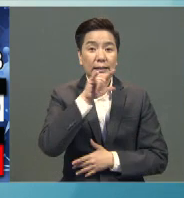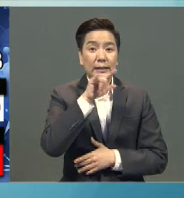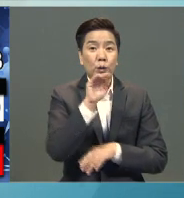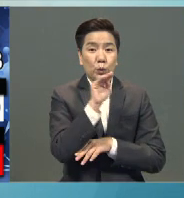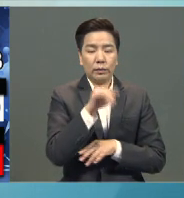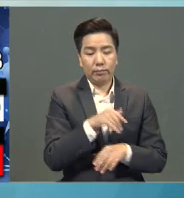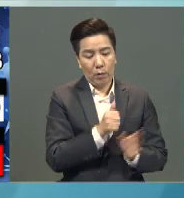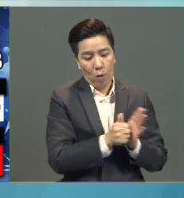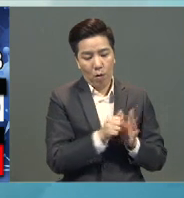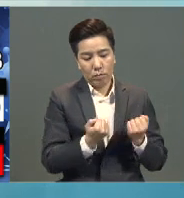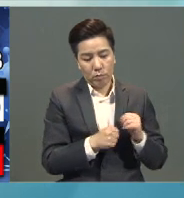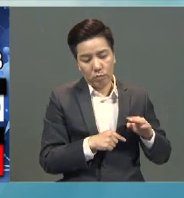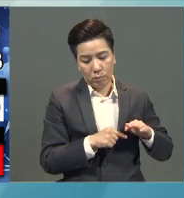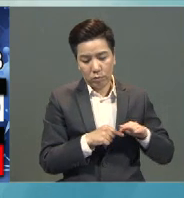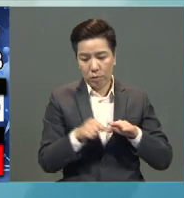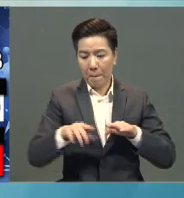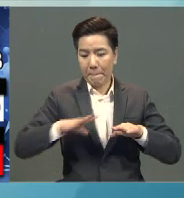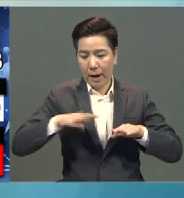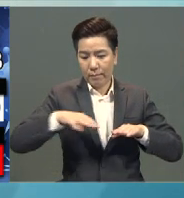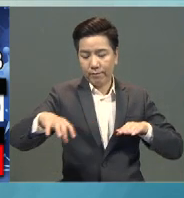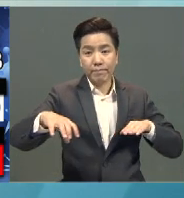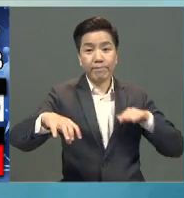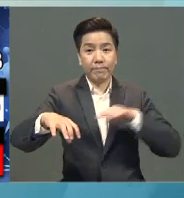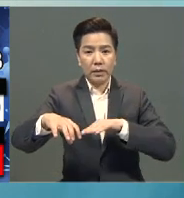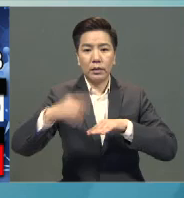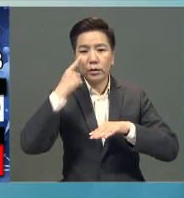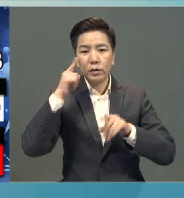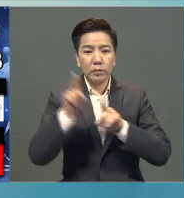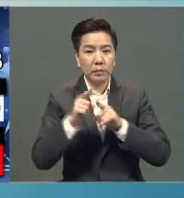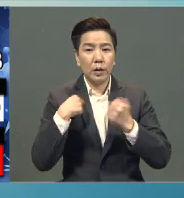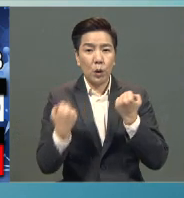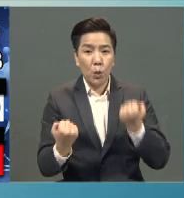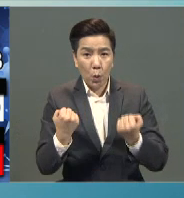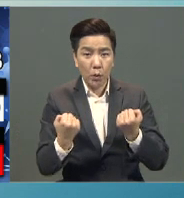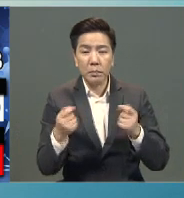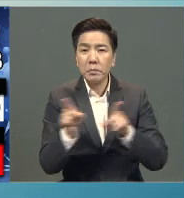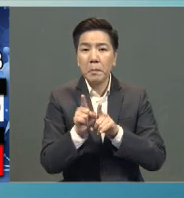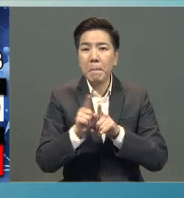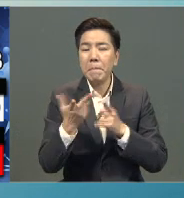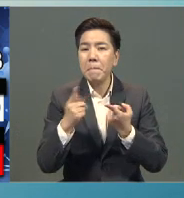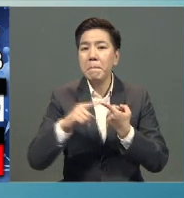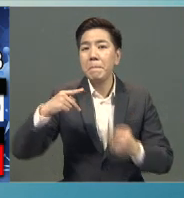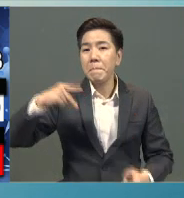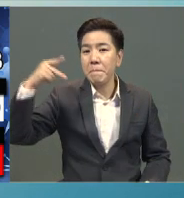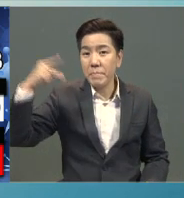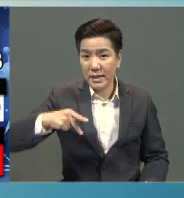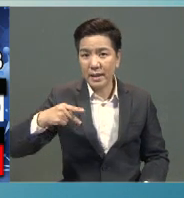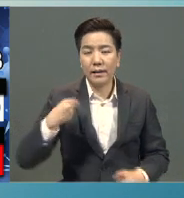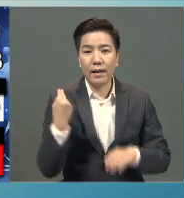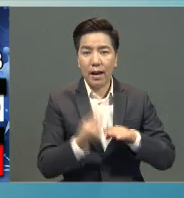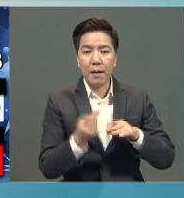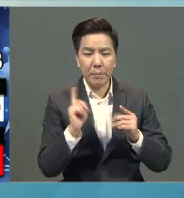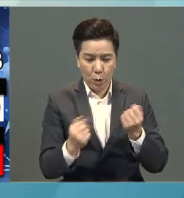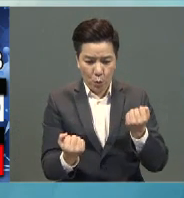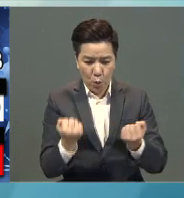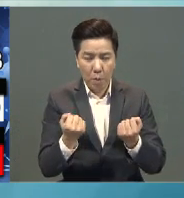บินไปยังที่พักนั้นได้มีการจัดรถเป็นกรณีพิเศษก็คือว่าเป็